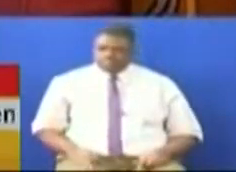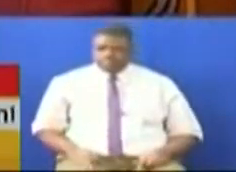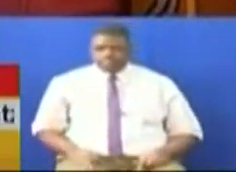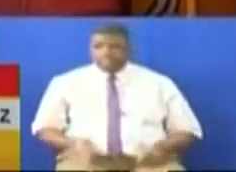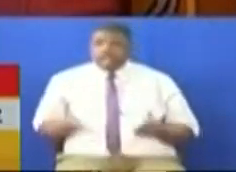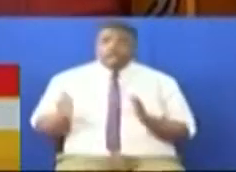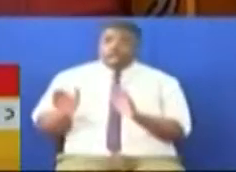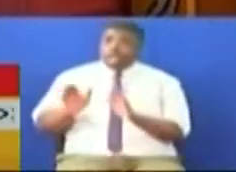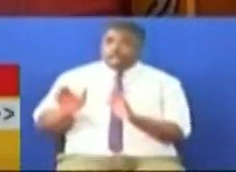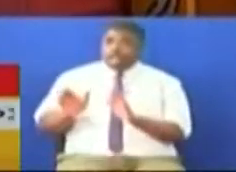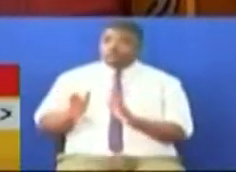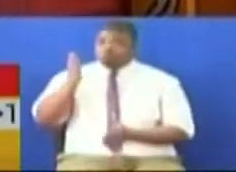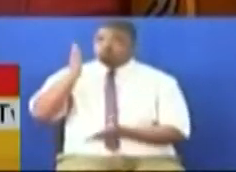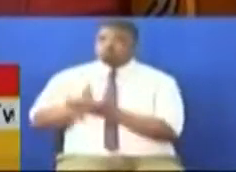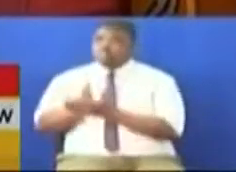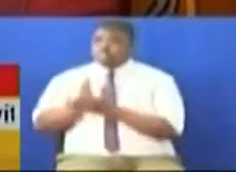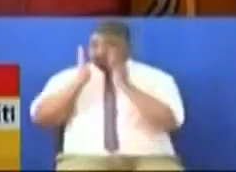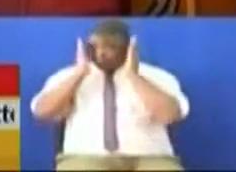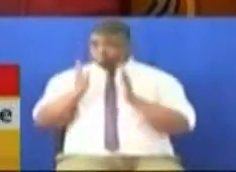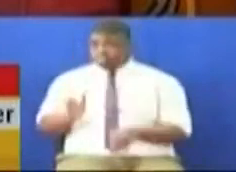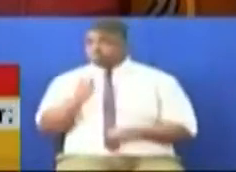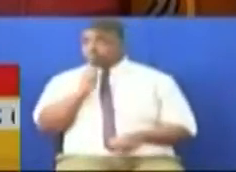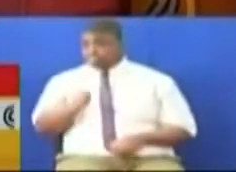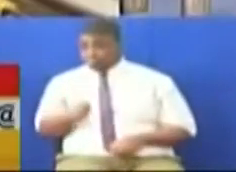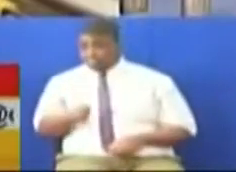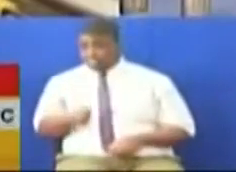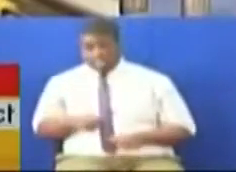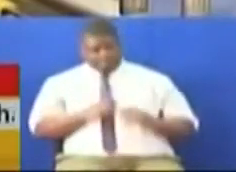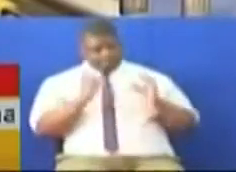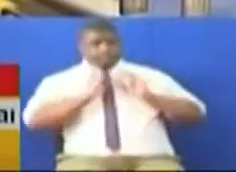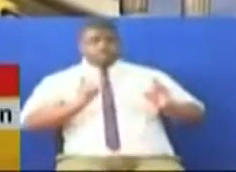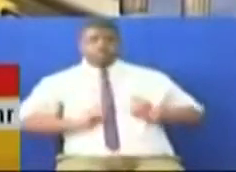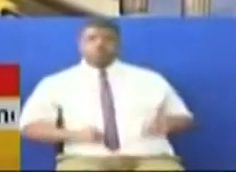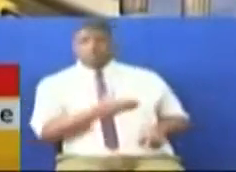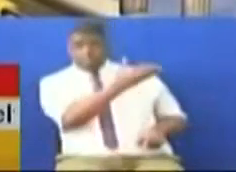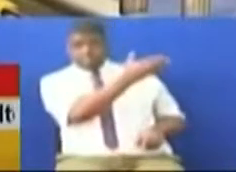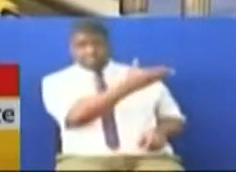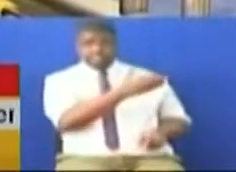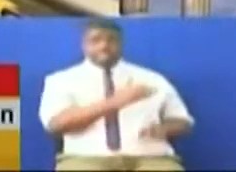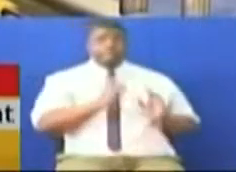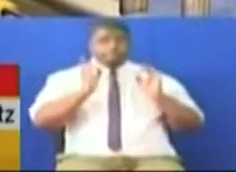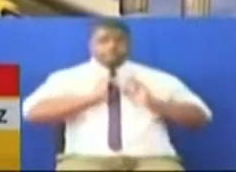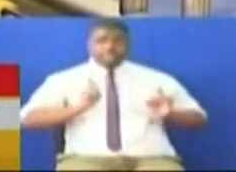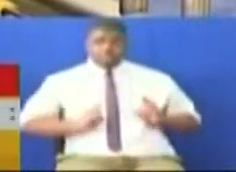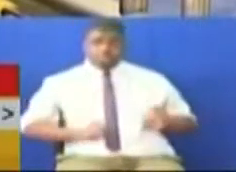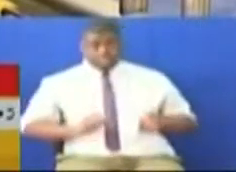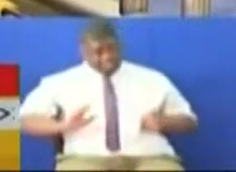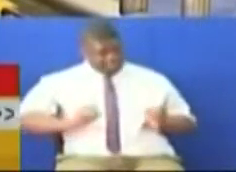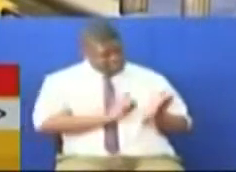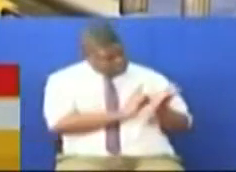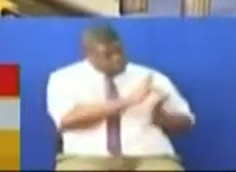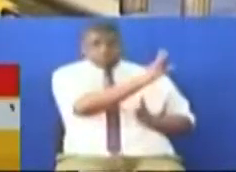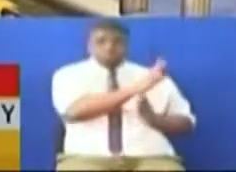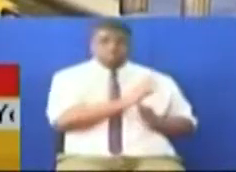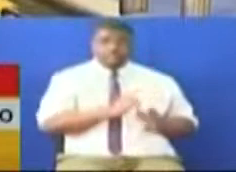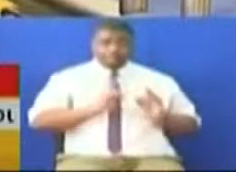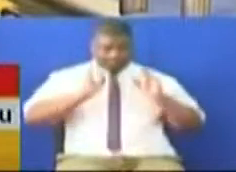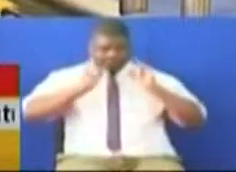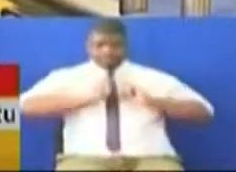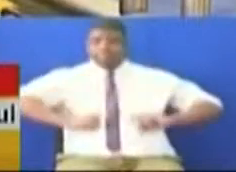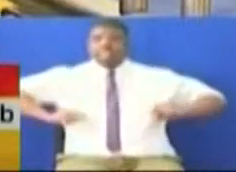Mheshimiwa speaker, ni kweli wameondolewa na madiwani, lakini madiwani wao ambao wamekwenda kumuondoa meya